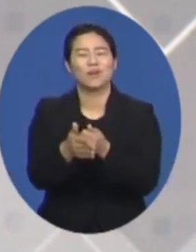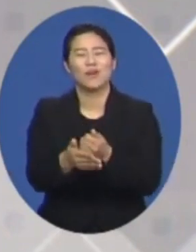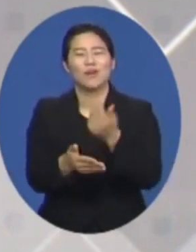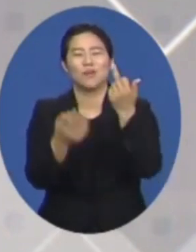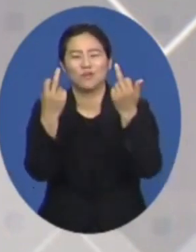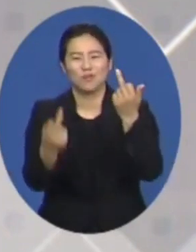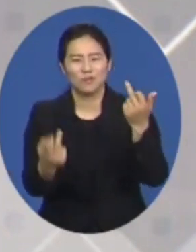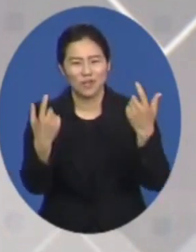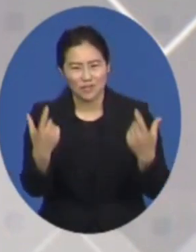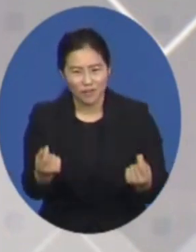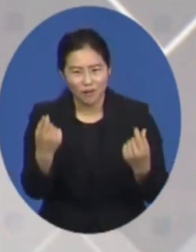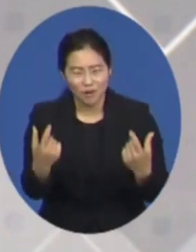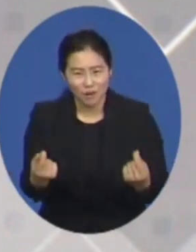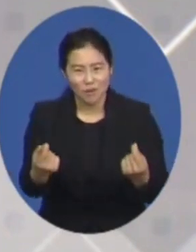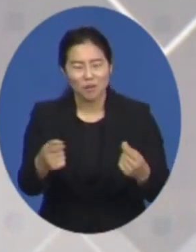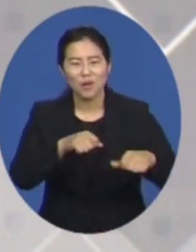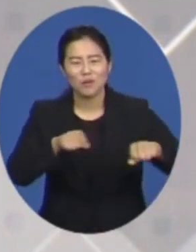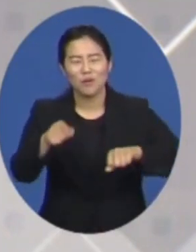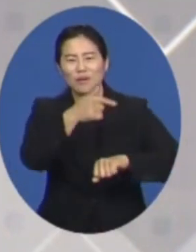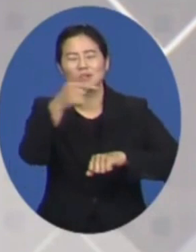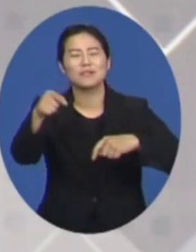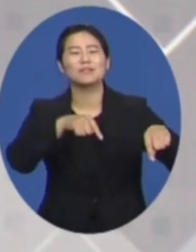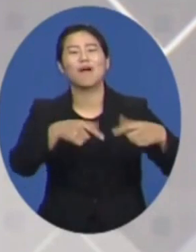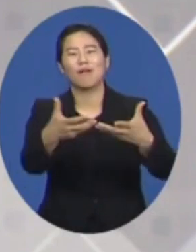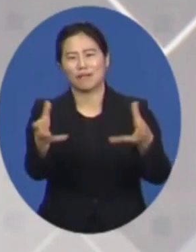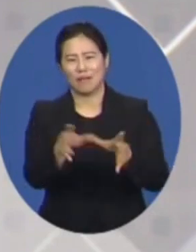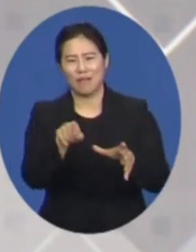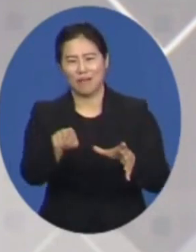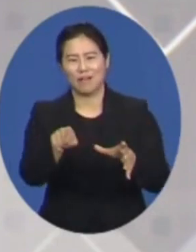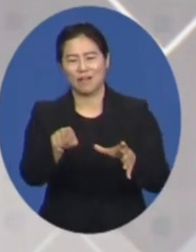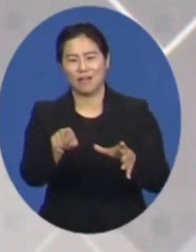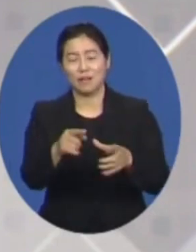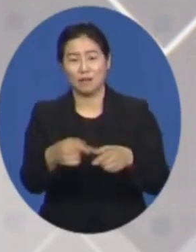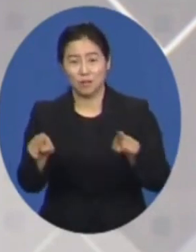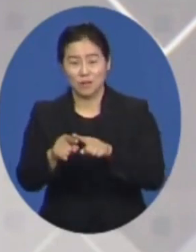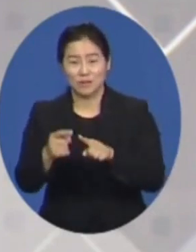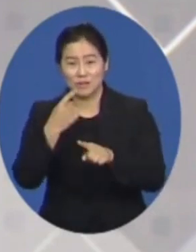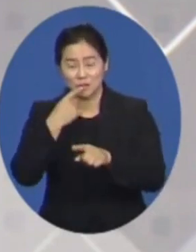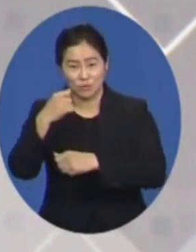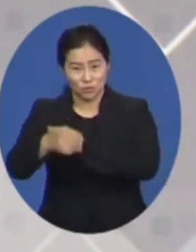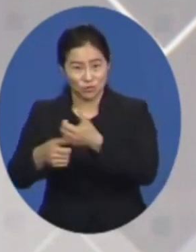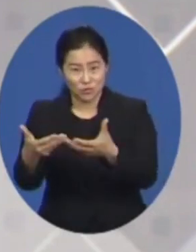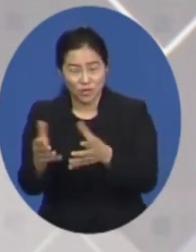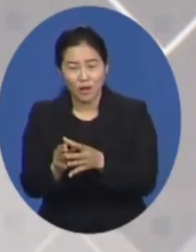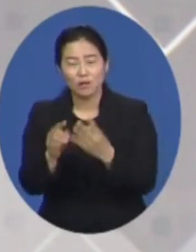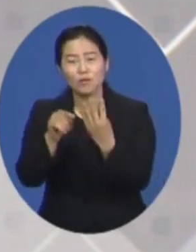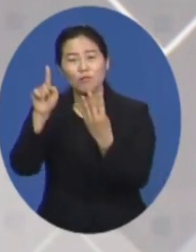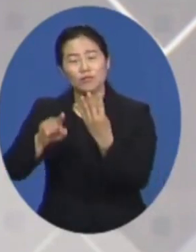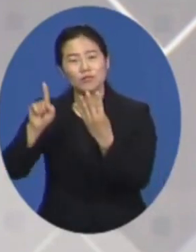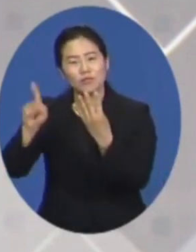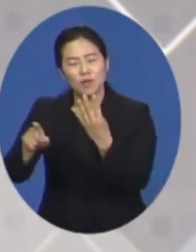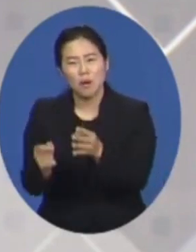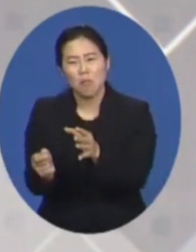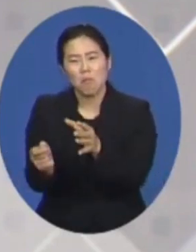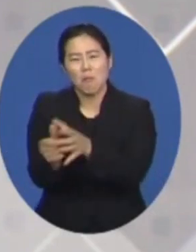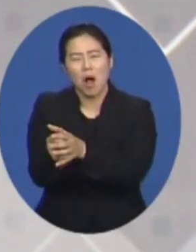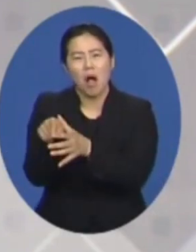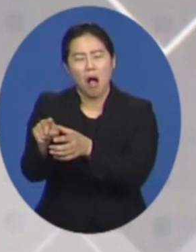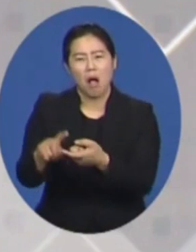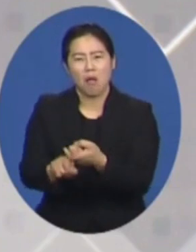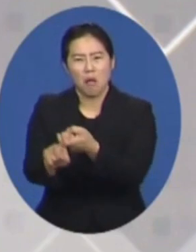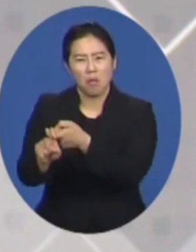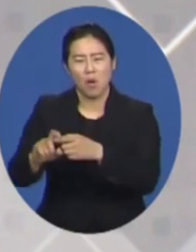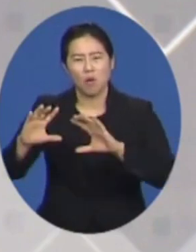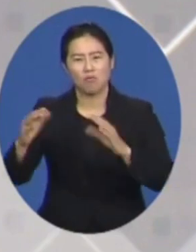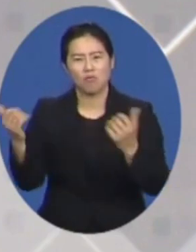3과 같은 거래 점장 입니다 저물어 민주당에서는 4% 스 이라는 괴괴한 좌파 연합으로 국회를